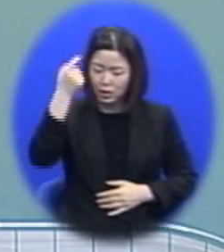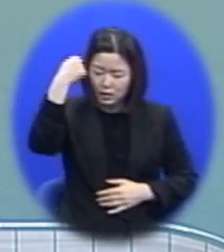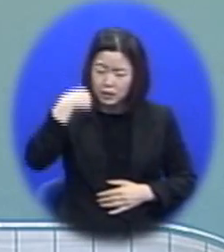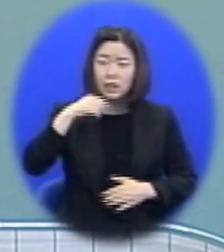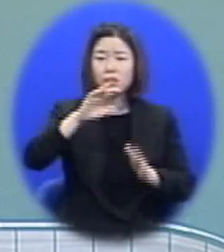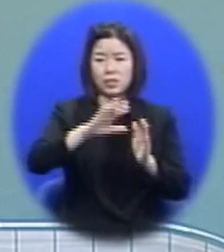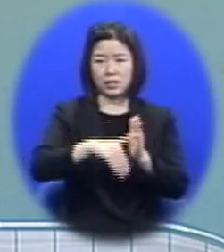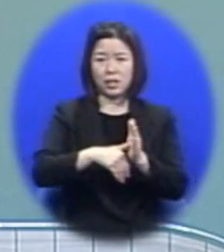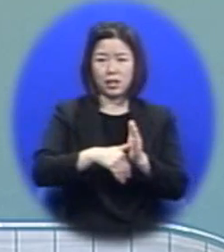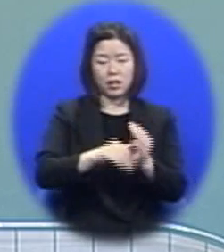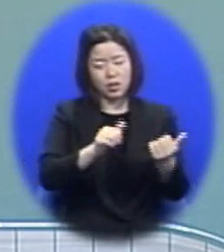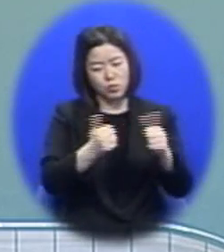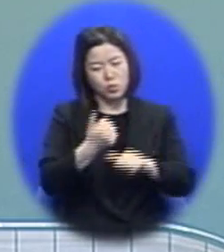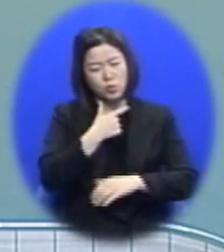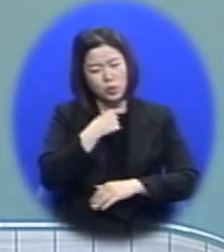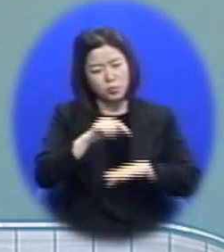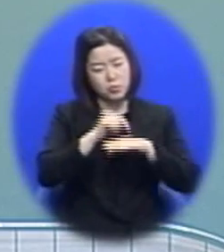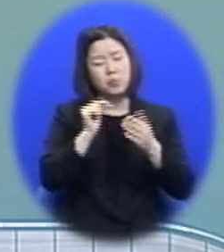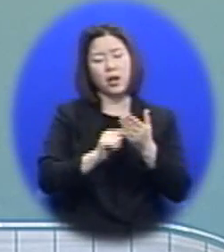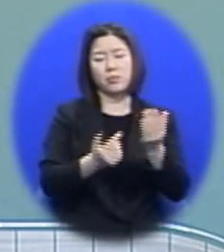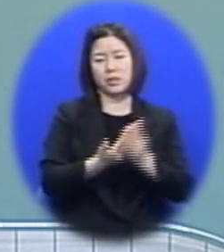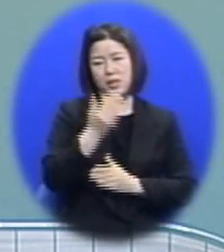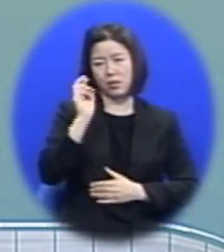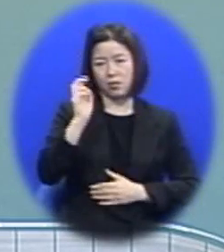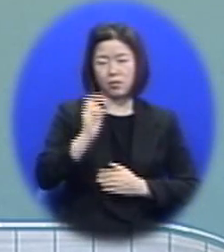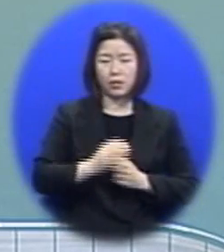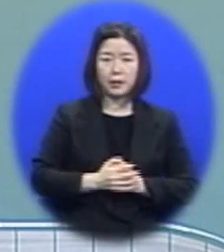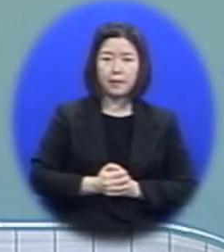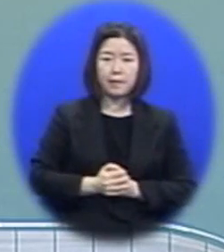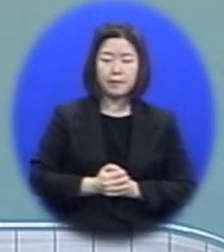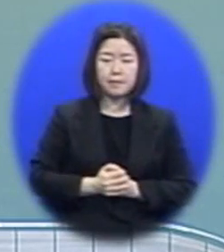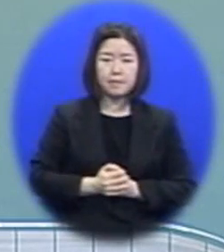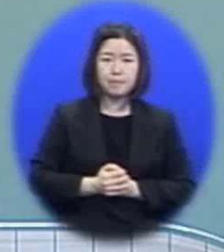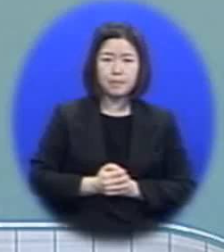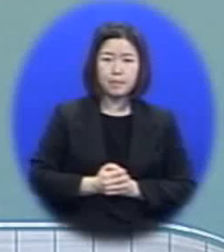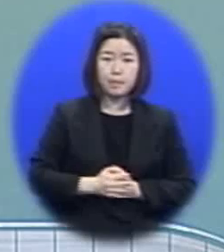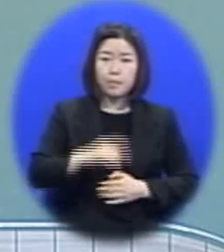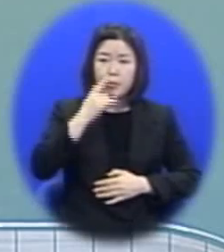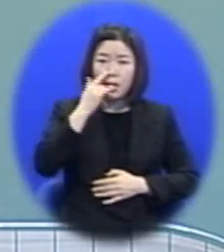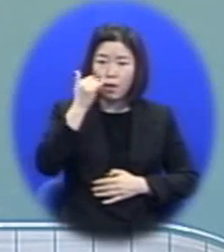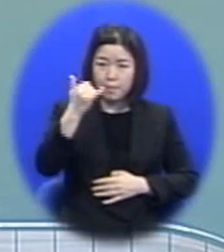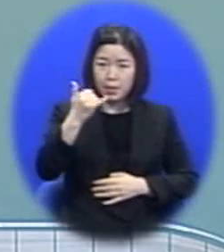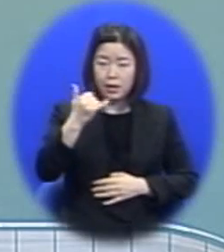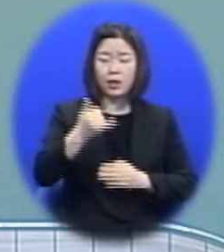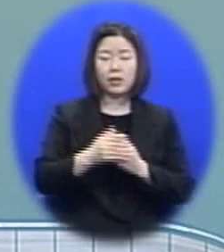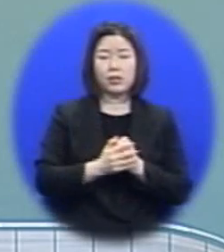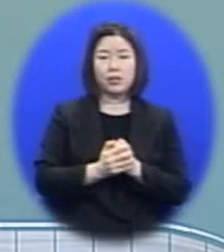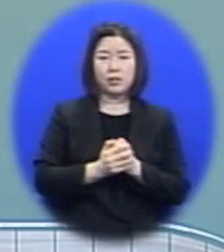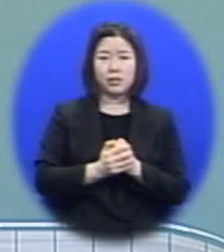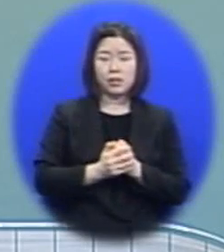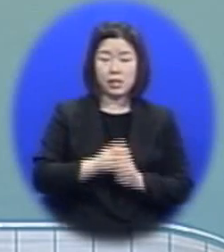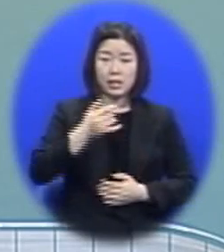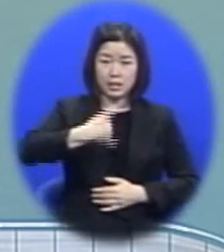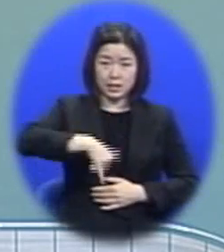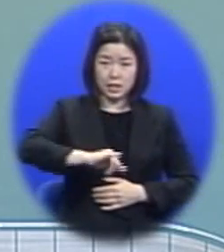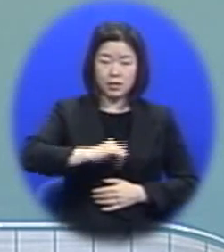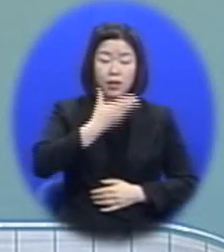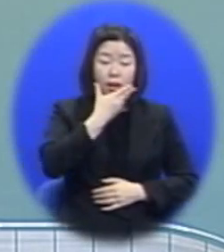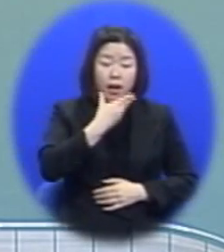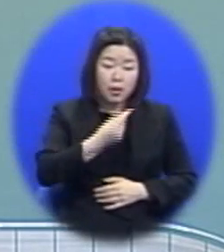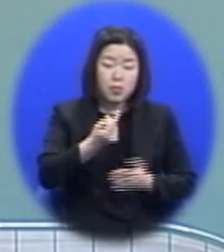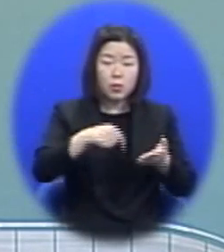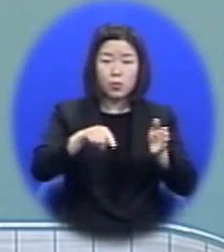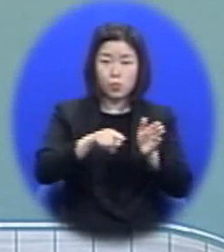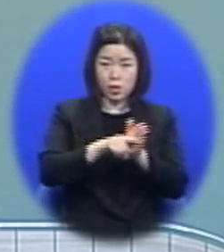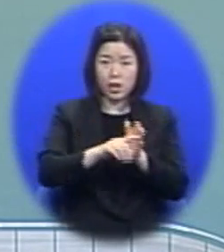때 죽고 싶은 생각이 드는 거예요 엄마 아빠가 진짜 자녀의 행복을 위한